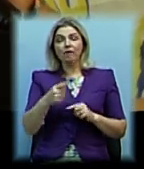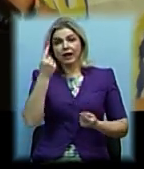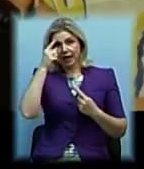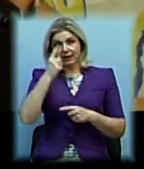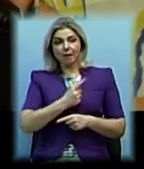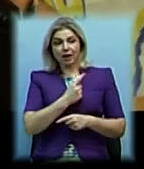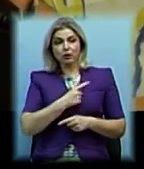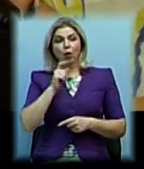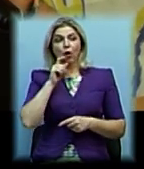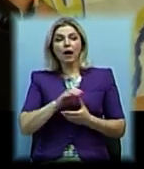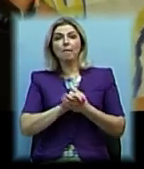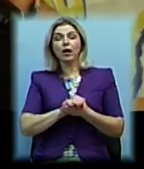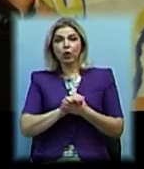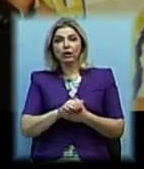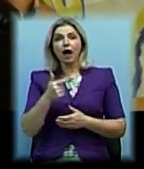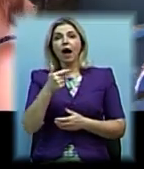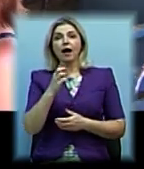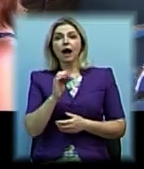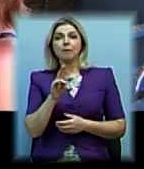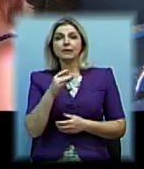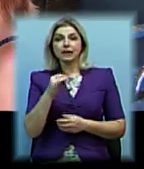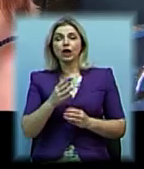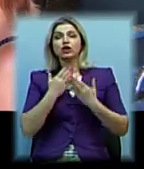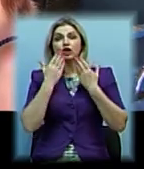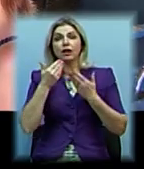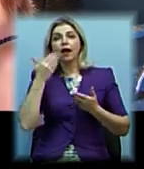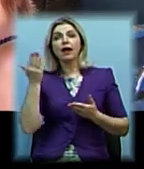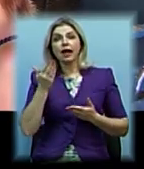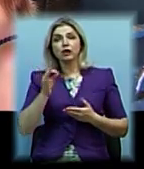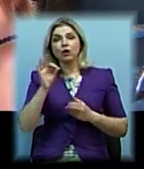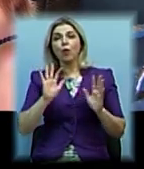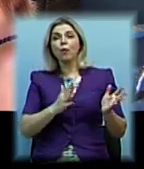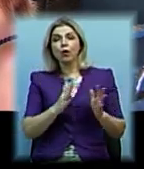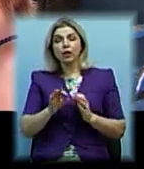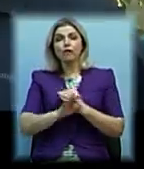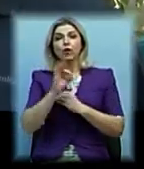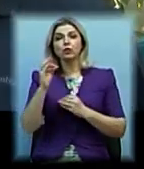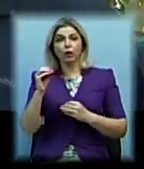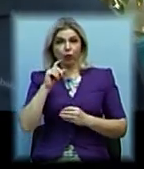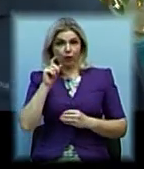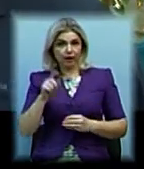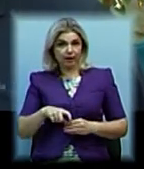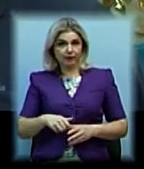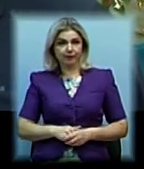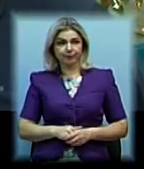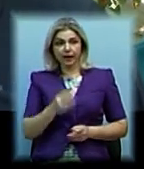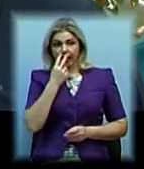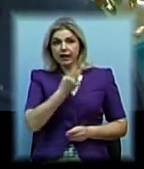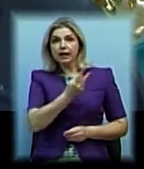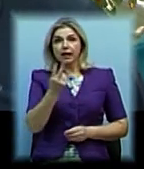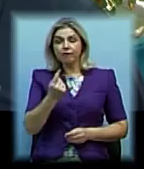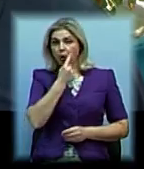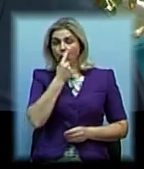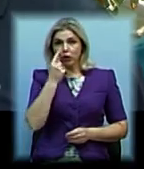український миротворець Сергій Грабський читає учасникам з'їзду лекцію про події на сході України. Дивлячись в очі хлопцям, які стоять